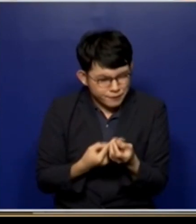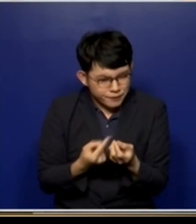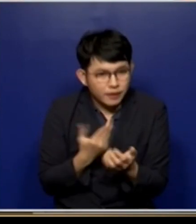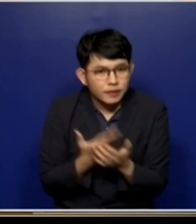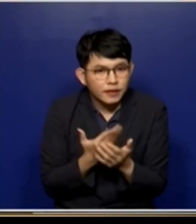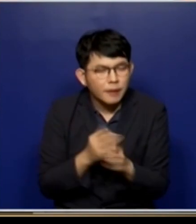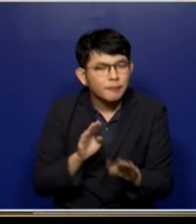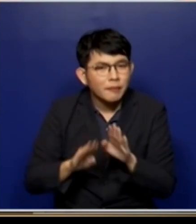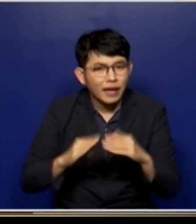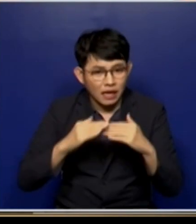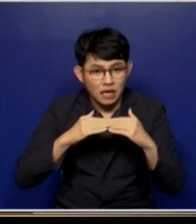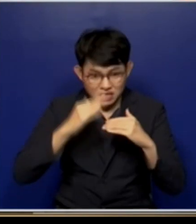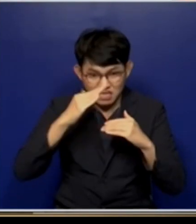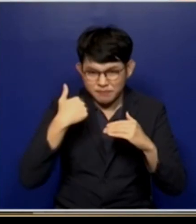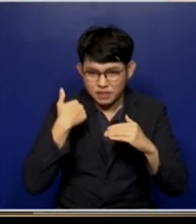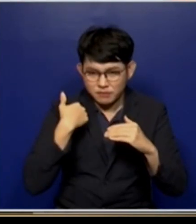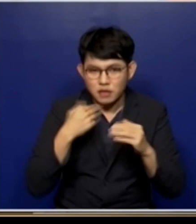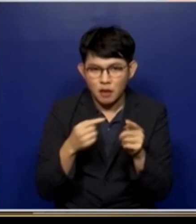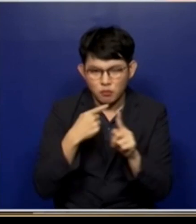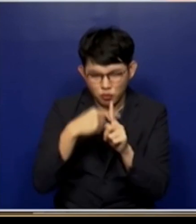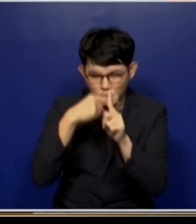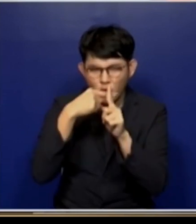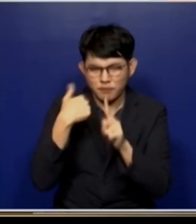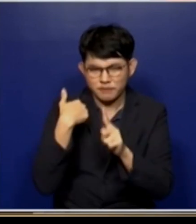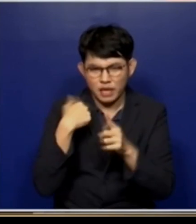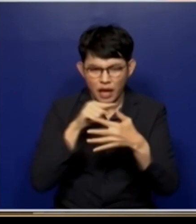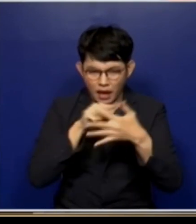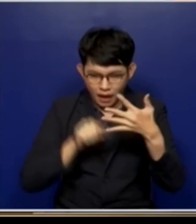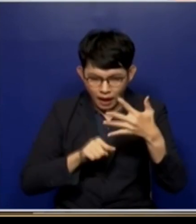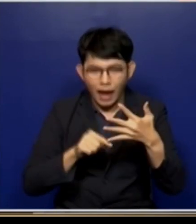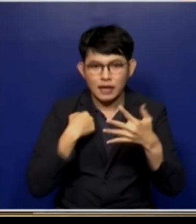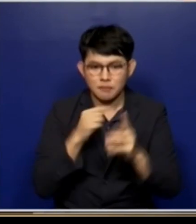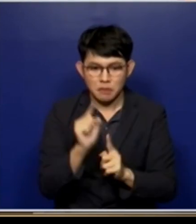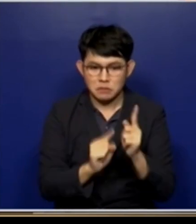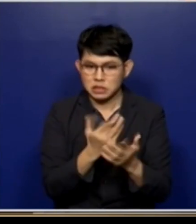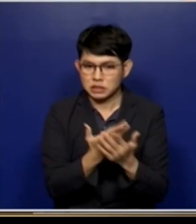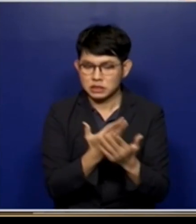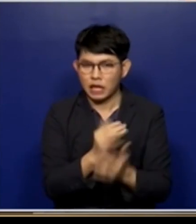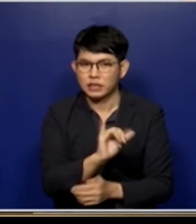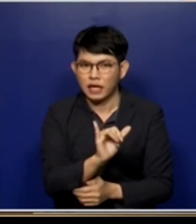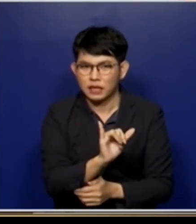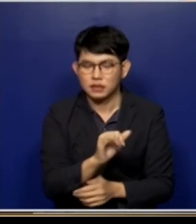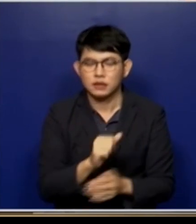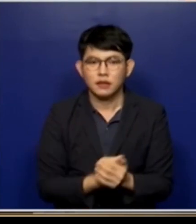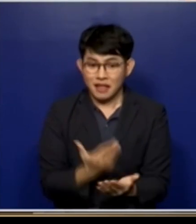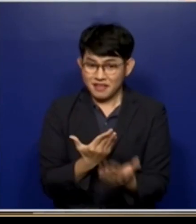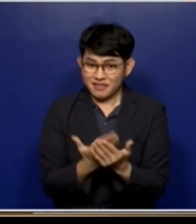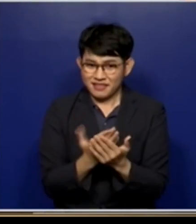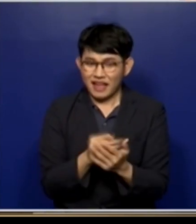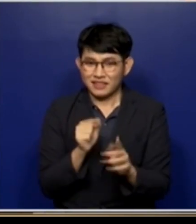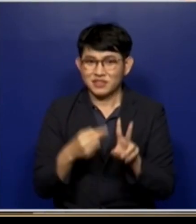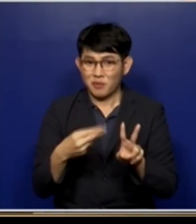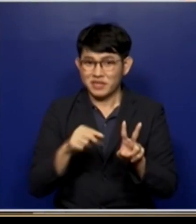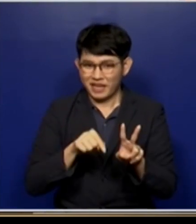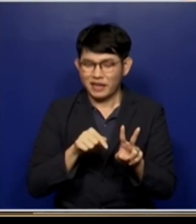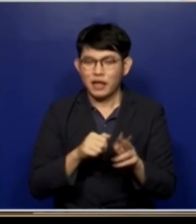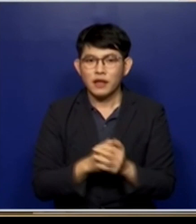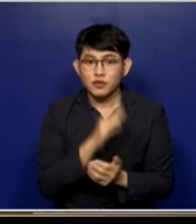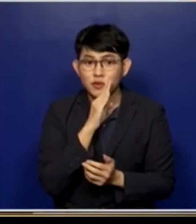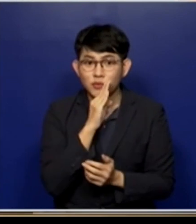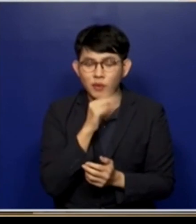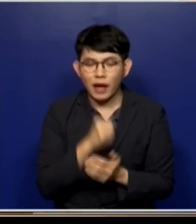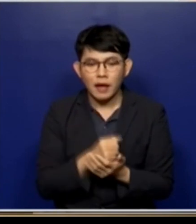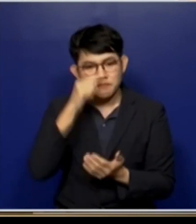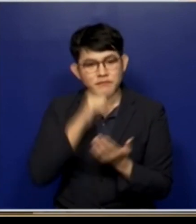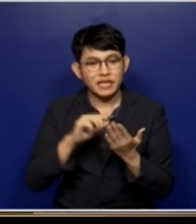ยังไม่รวมอีก 5รายการที่ยังประเมินมูลค่าไม่ได้เงินจำนวนนี้ค่ะถ้าประเทศไทยต้องจ่ายเป็นค่า